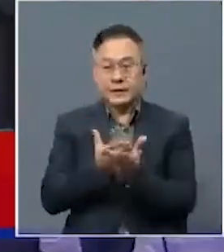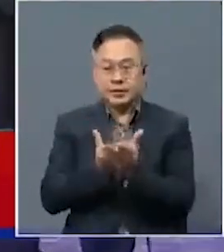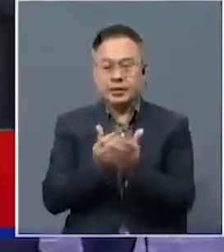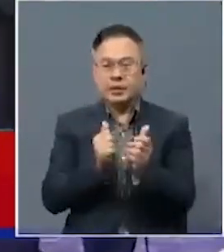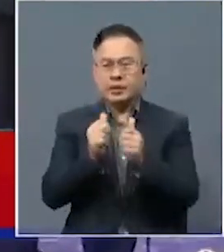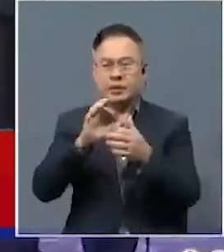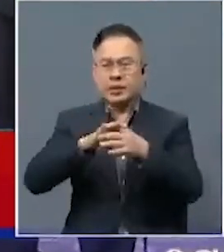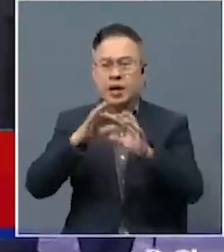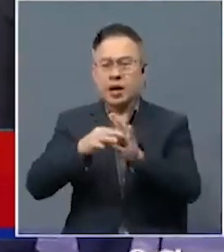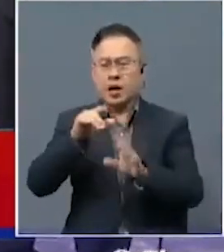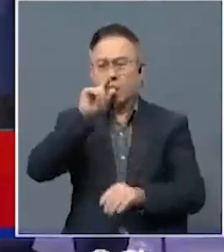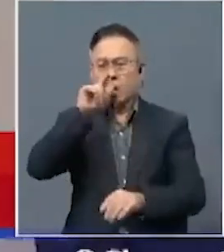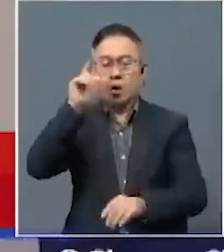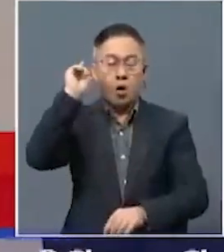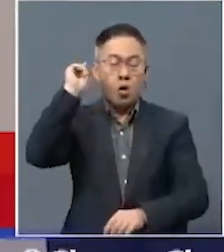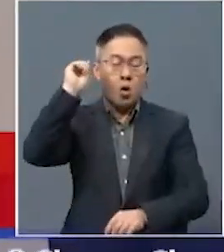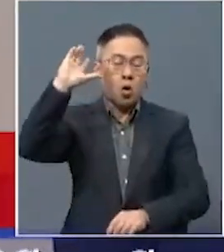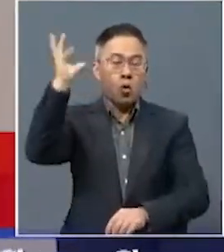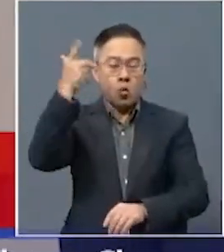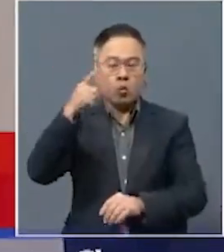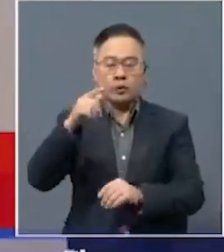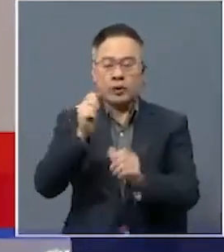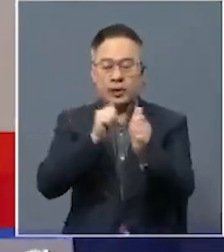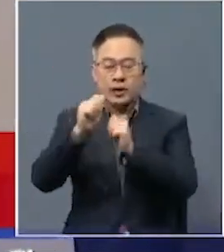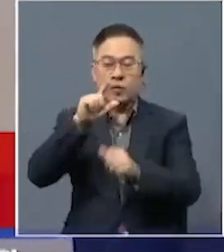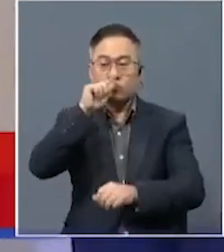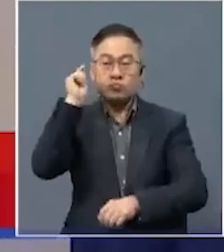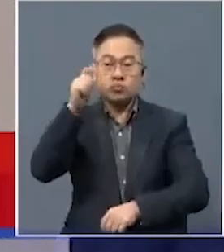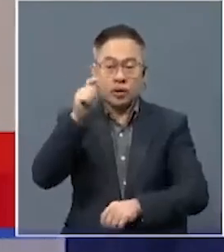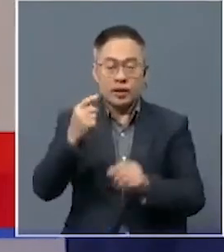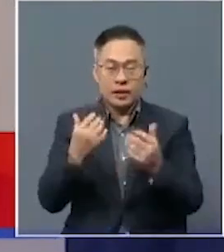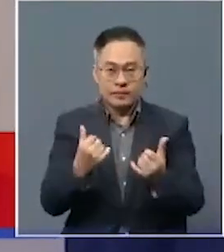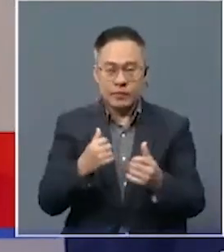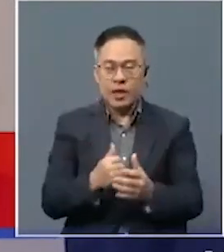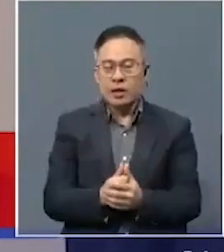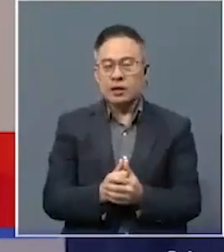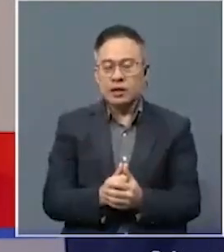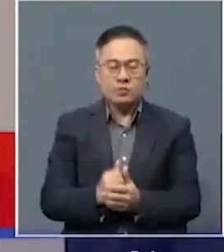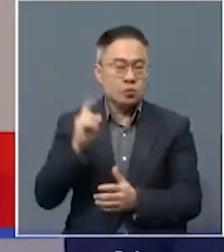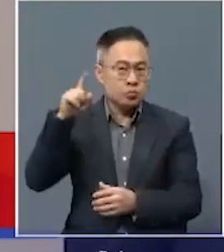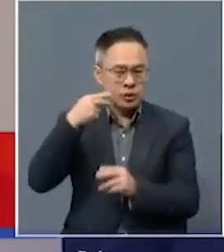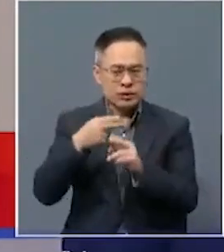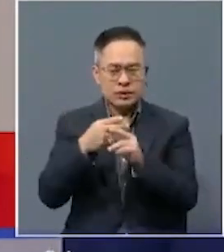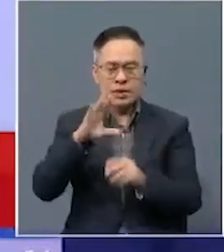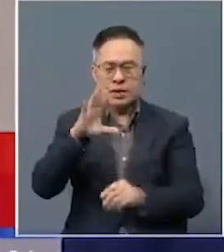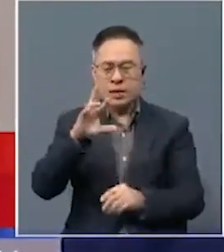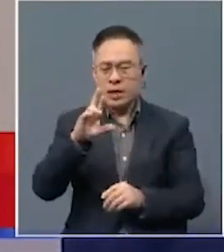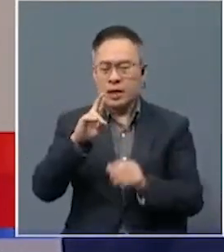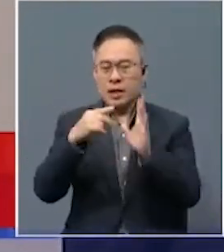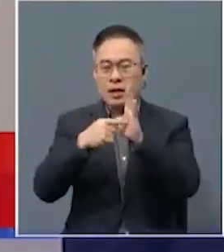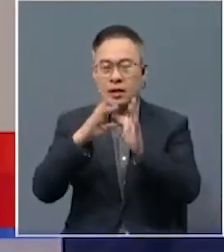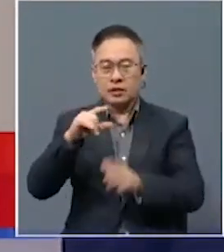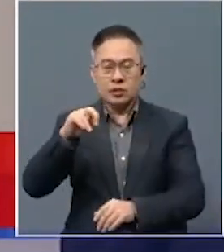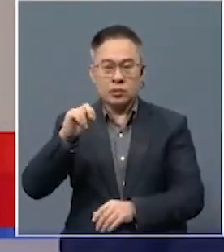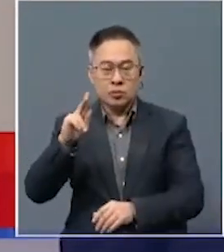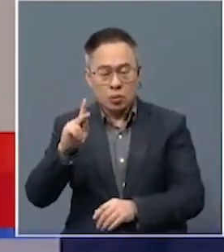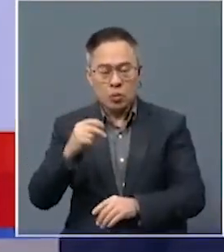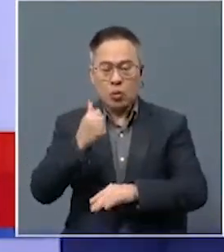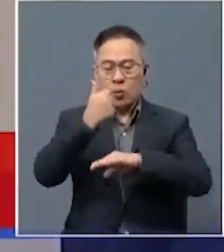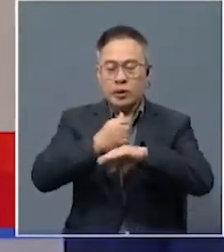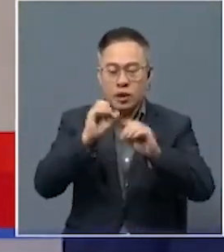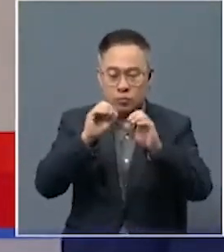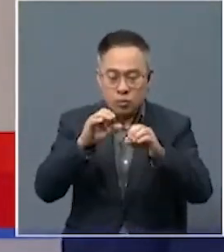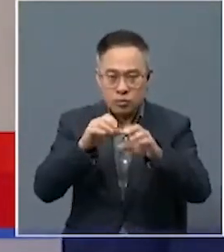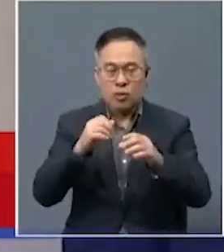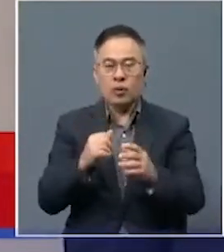พร้อมด้วยเมยรัชนกอินทนนท์เมยสุภนิดาเกศทองโค้ชเป้นะครับพัฒพลเงินศรีสุขโค้ชผู้ฝึกสอนนะครับ